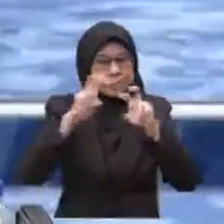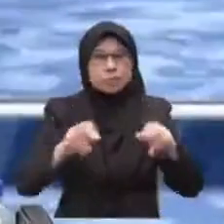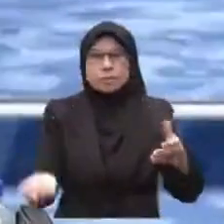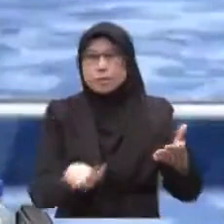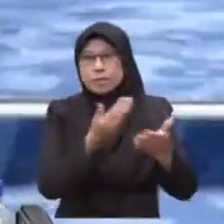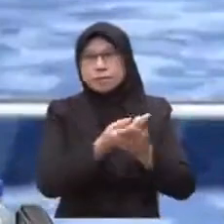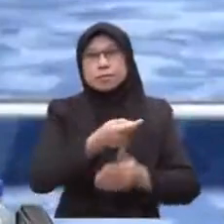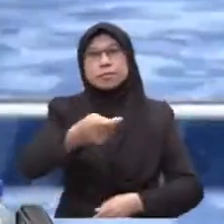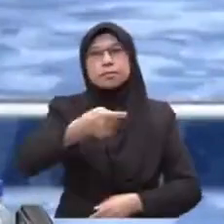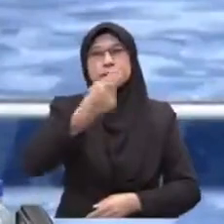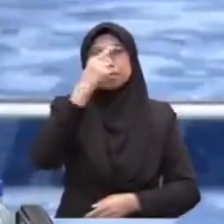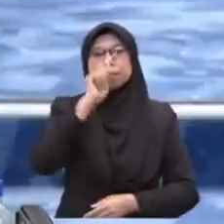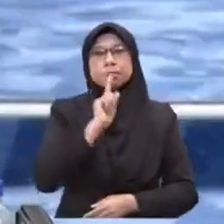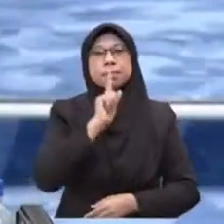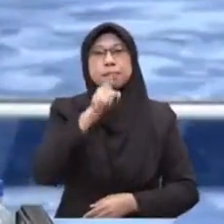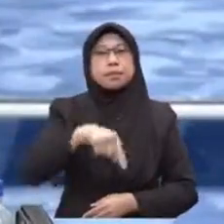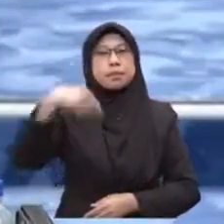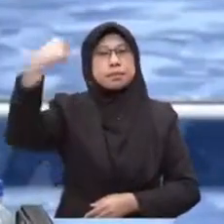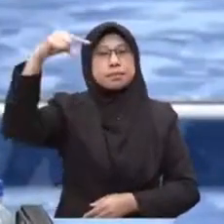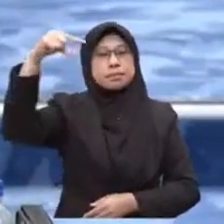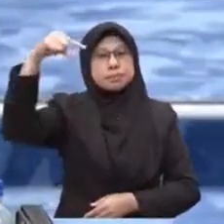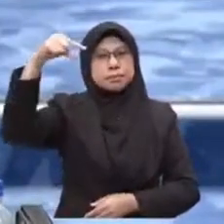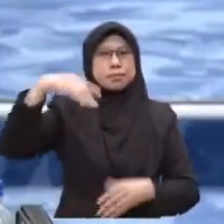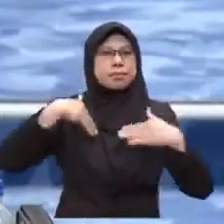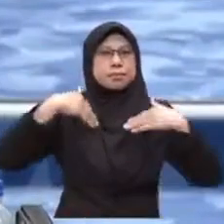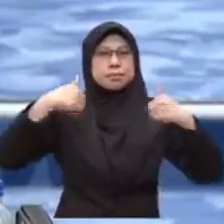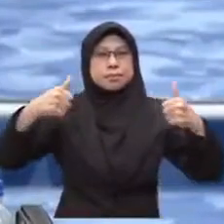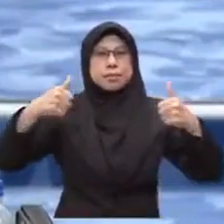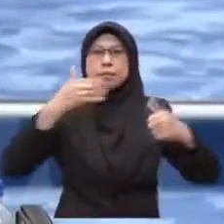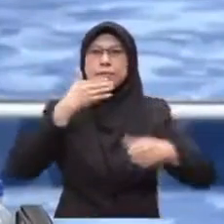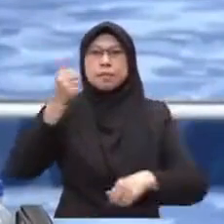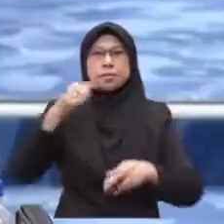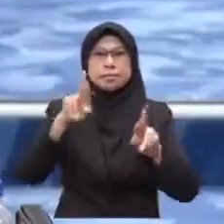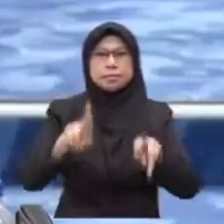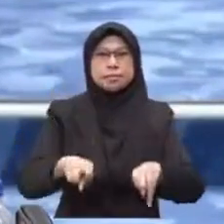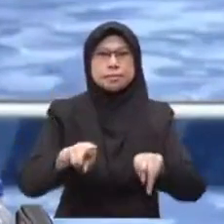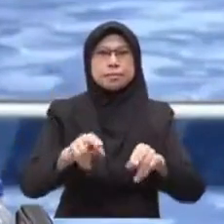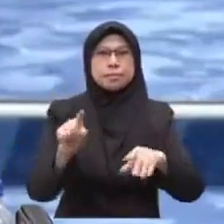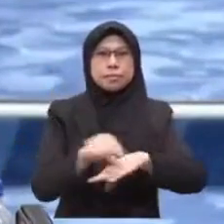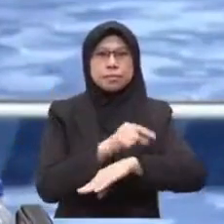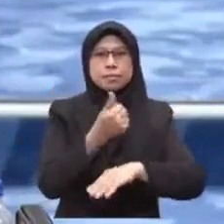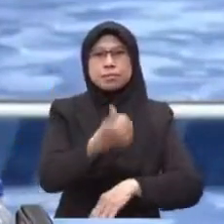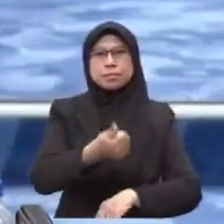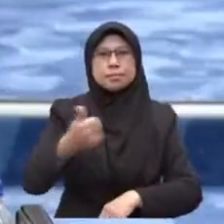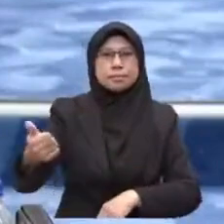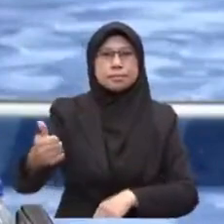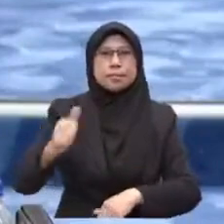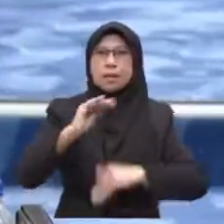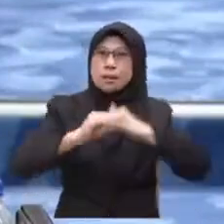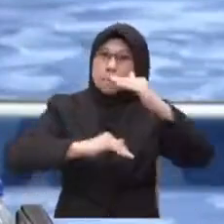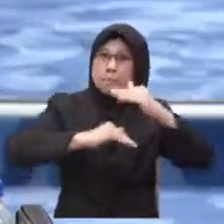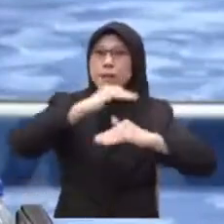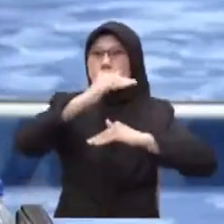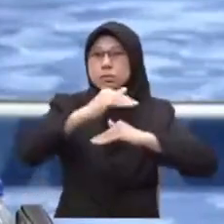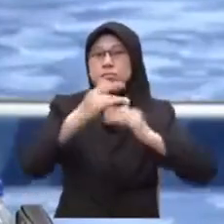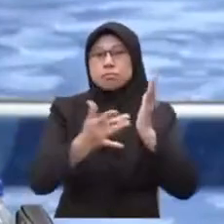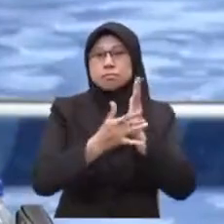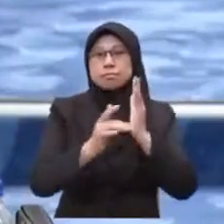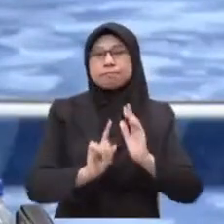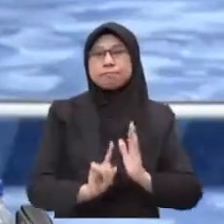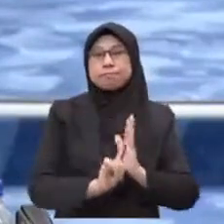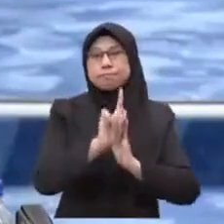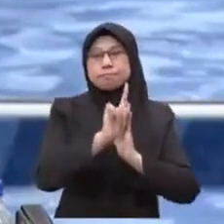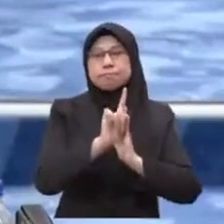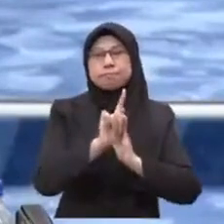cadangan sewaan bagi memastikan mutu rawatan kesihatan yang terbaik buat rakyat menggunakan peralatan yang termaju dan berteknologi